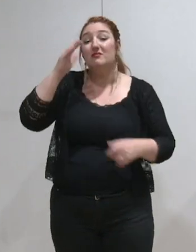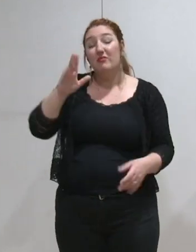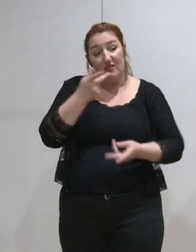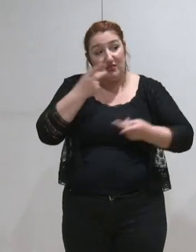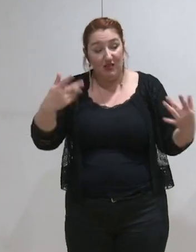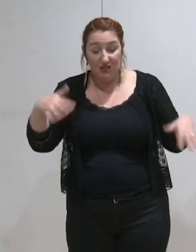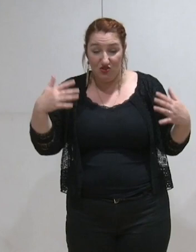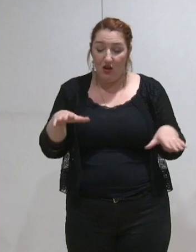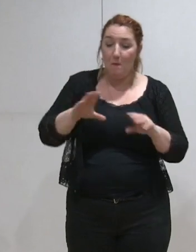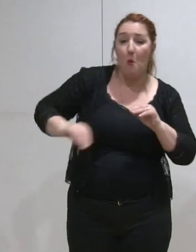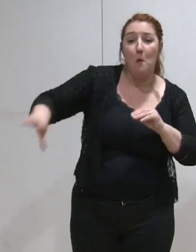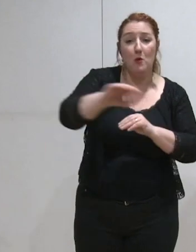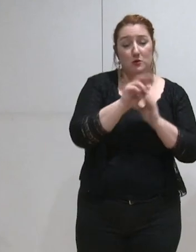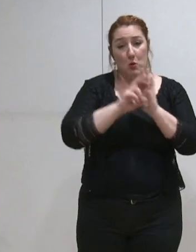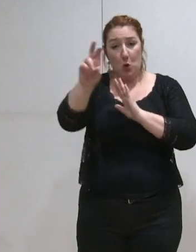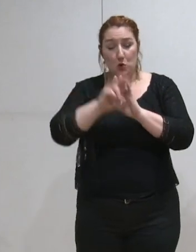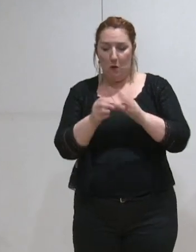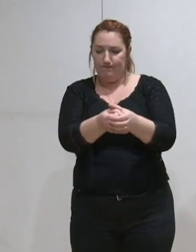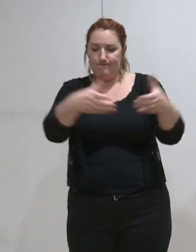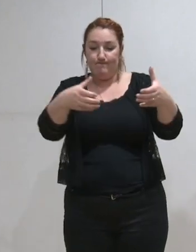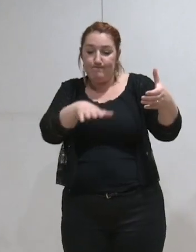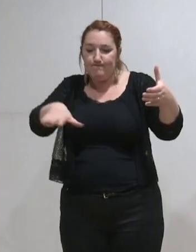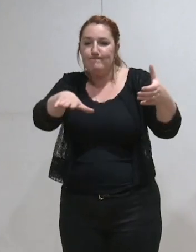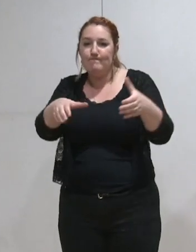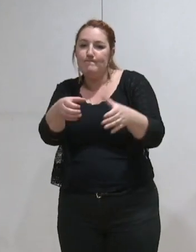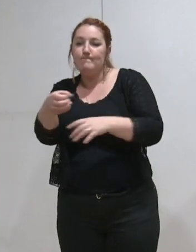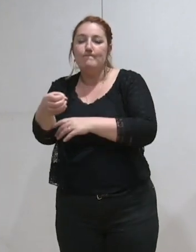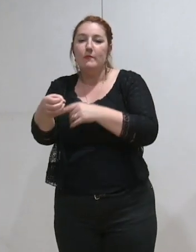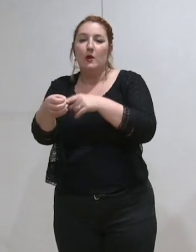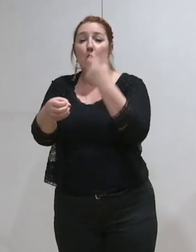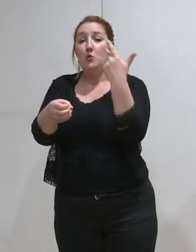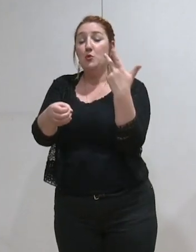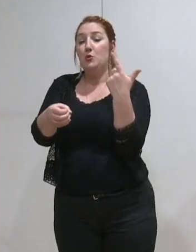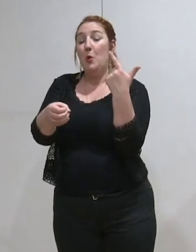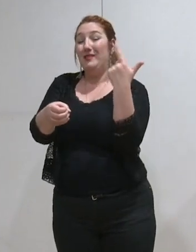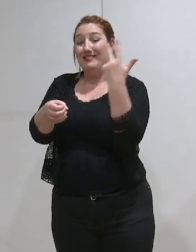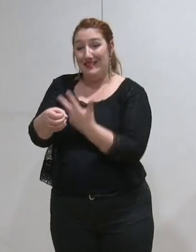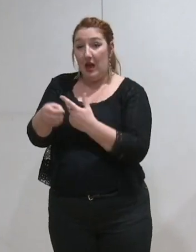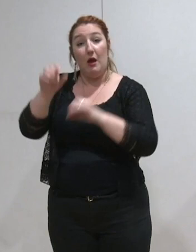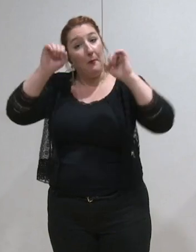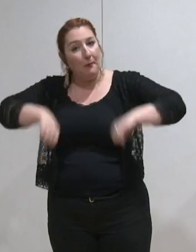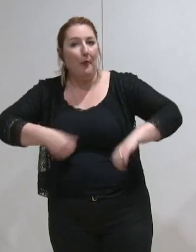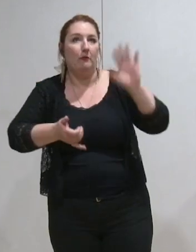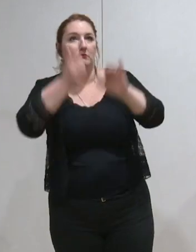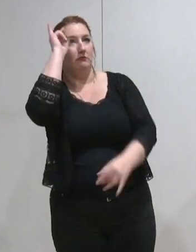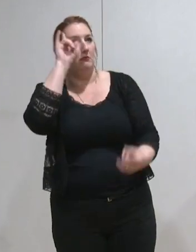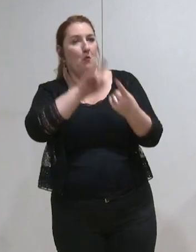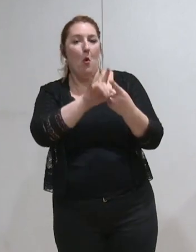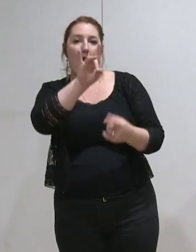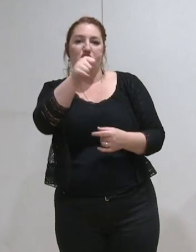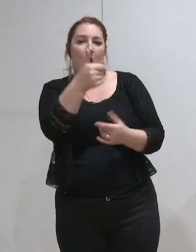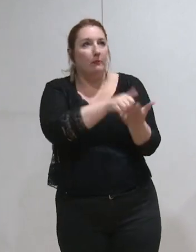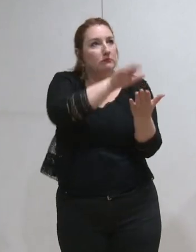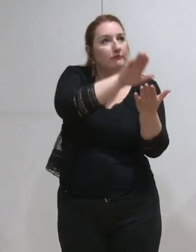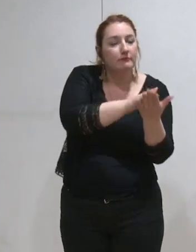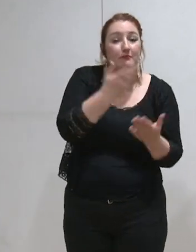2/ de la population de Grenoble comme les 2/3 de la population française peuvent prétendre au logement social à l'échelle de la métropole il faut le